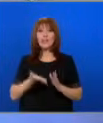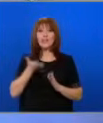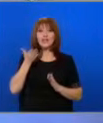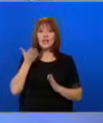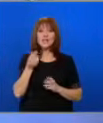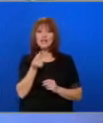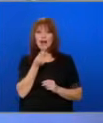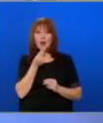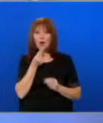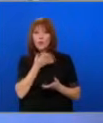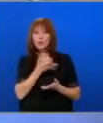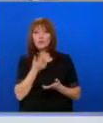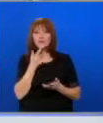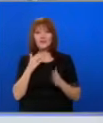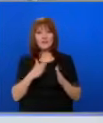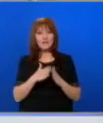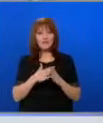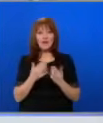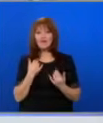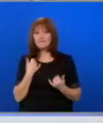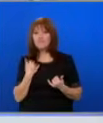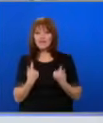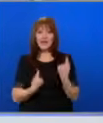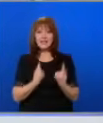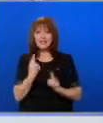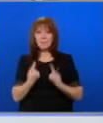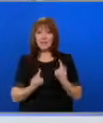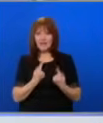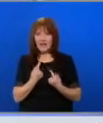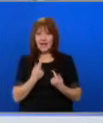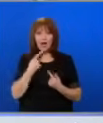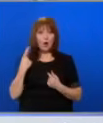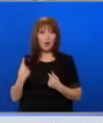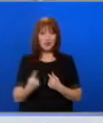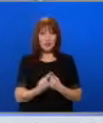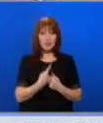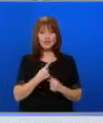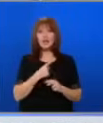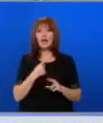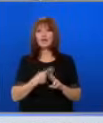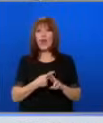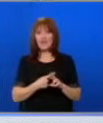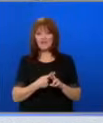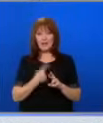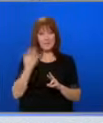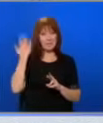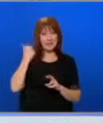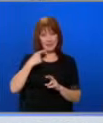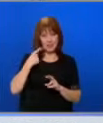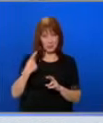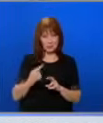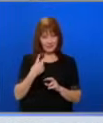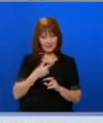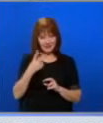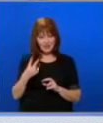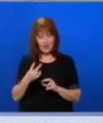дома и за развлеченията. Годишната инфлация за ноември 2023 година спрямо ноември